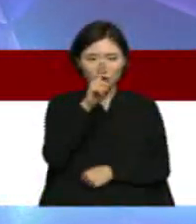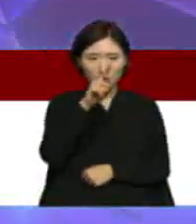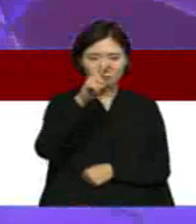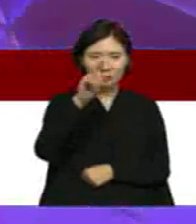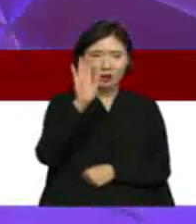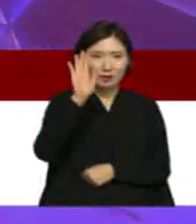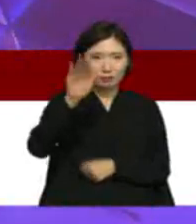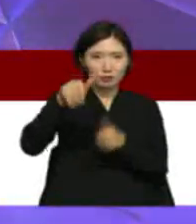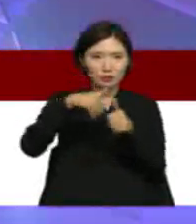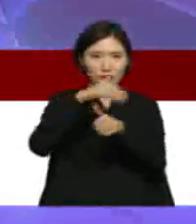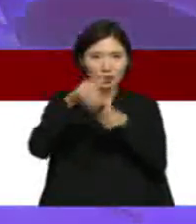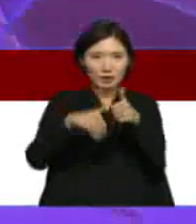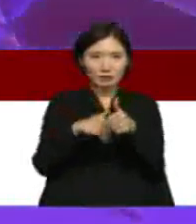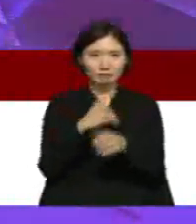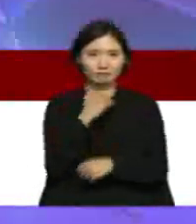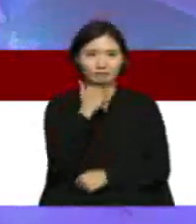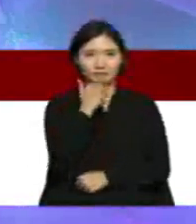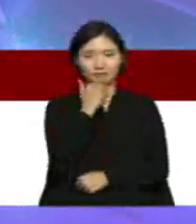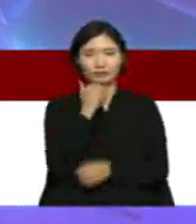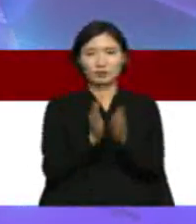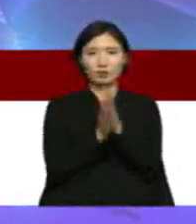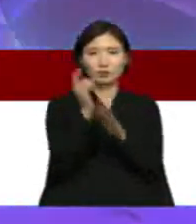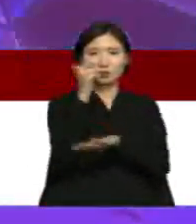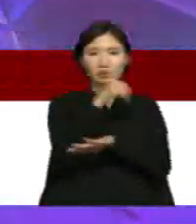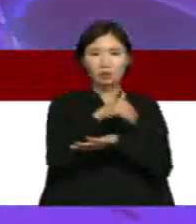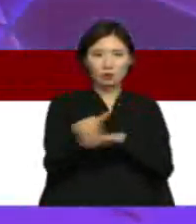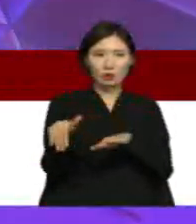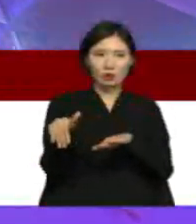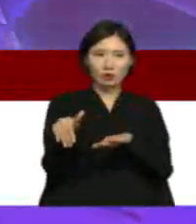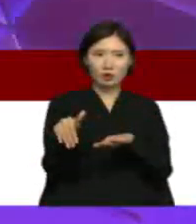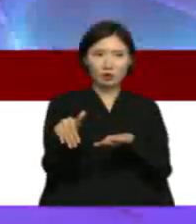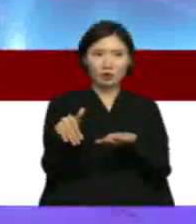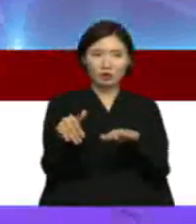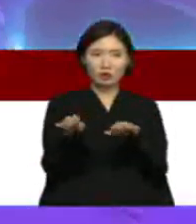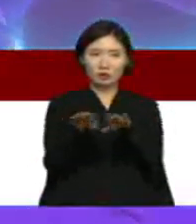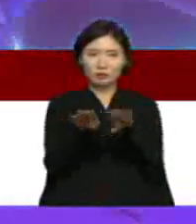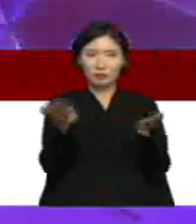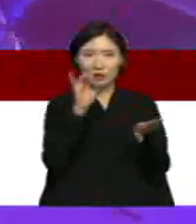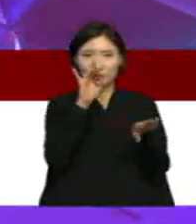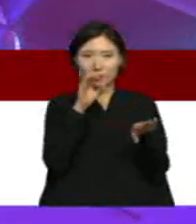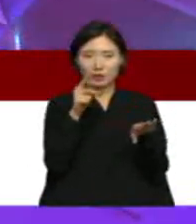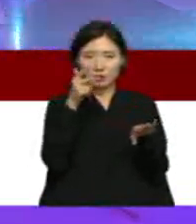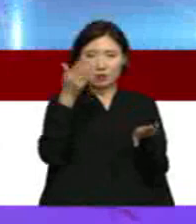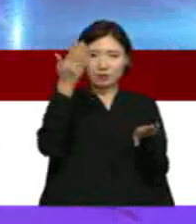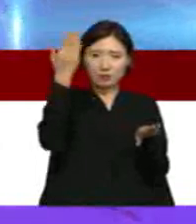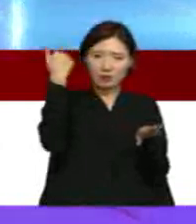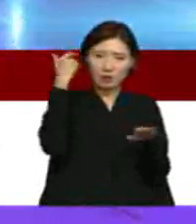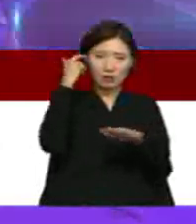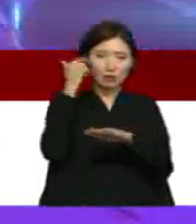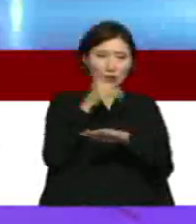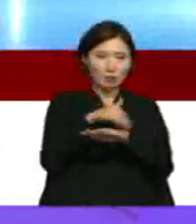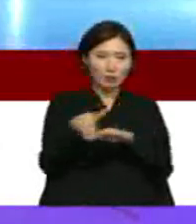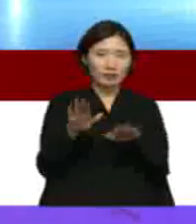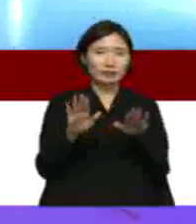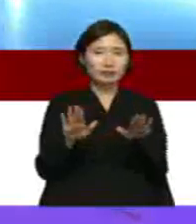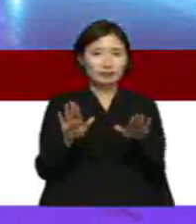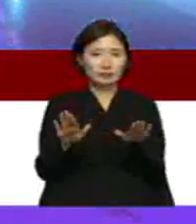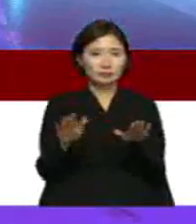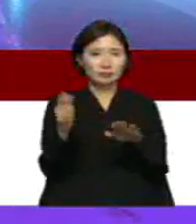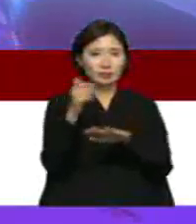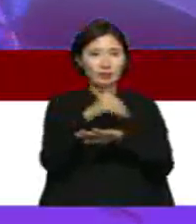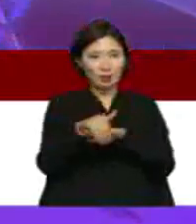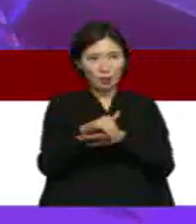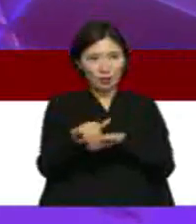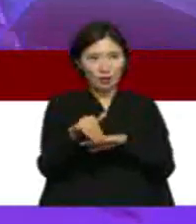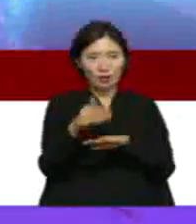봐야 될 부분 드리고 있죠 동시 얘기라는 게 이쪽 말처럼 없잖아요 예전에 예전에 기획과 현재 기분 할 수